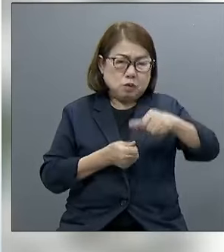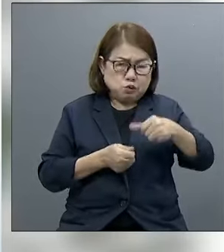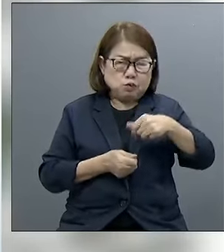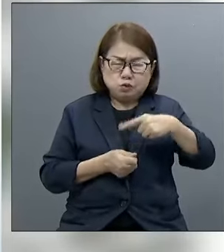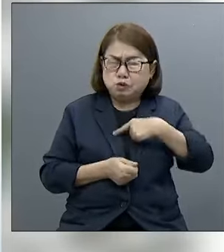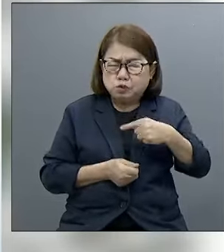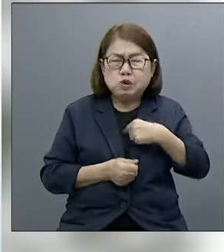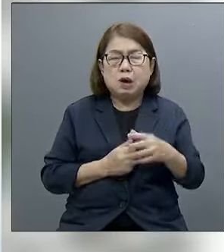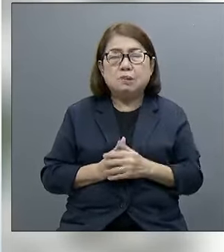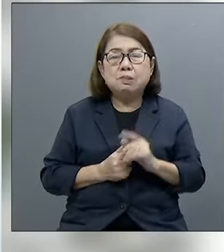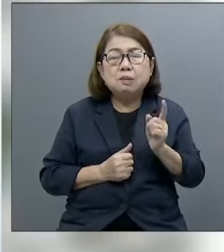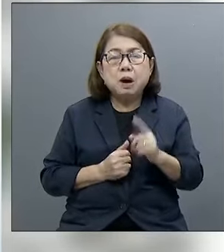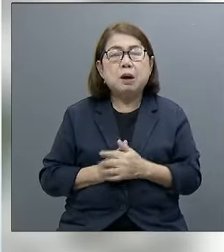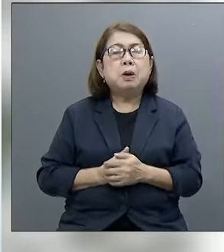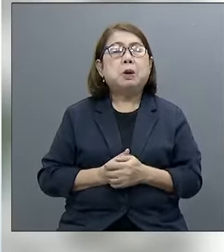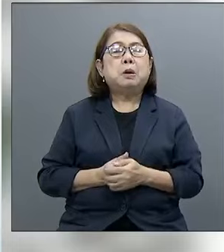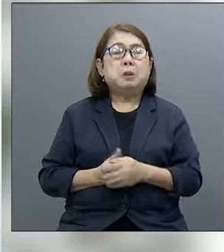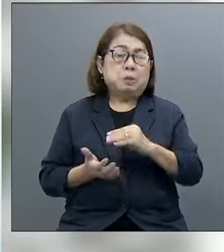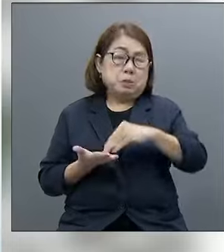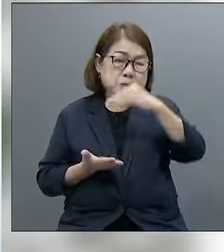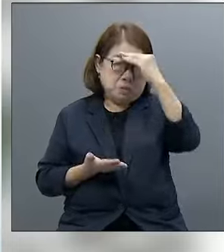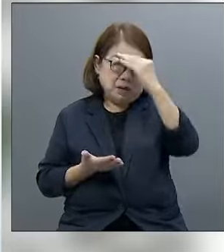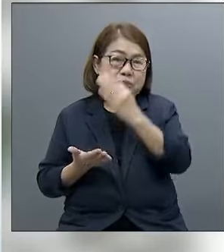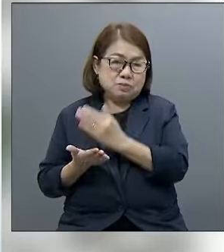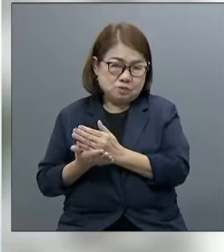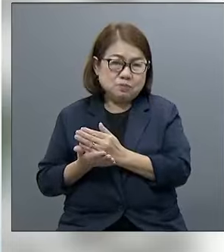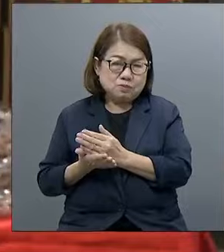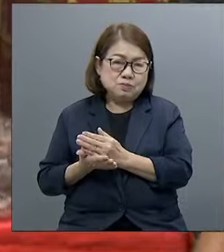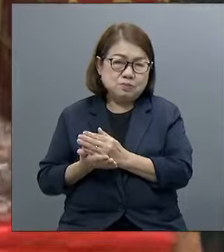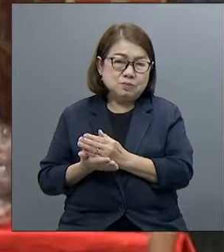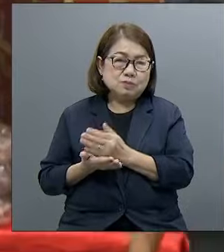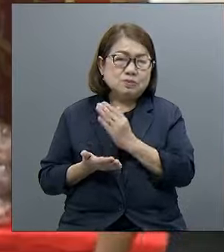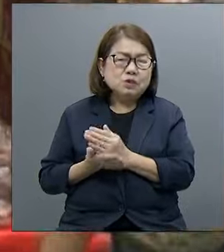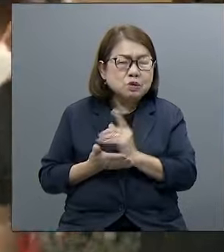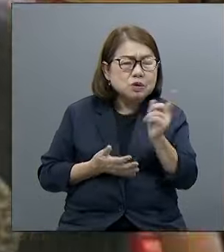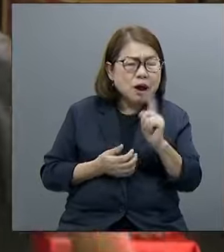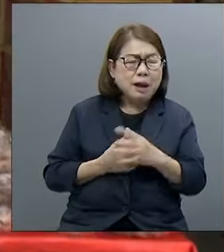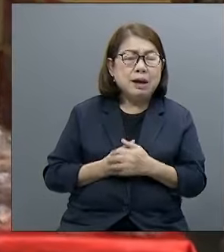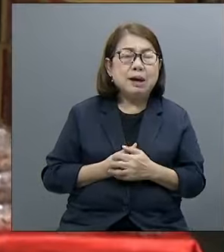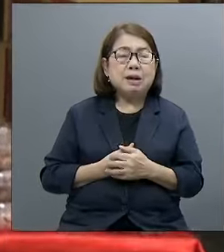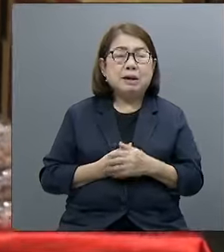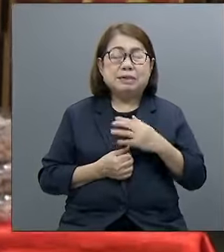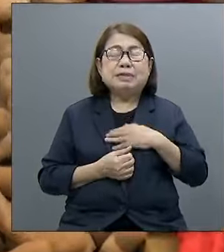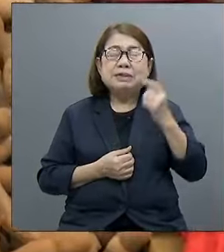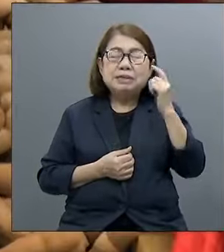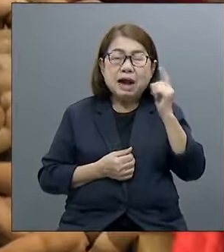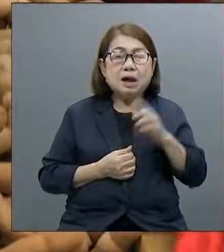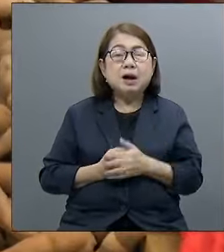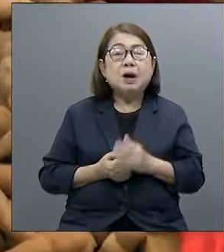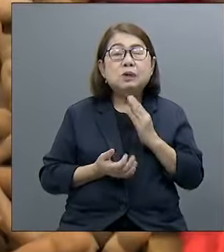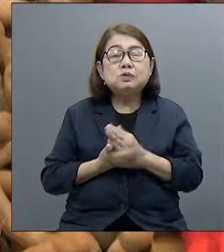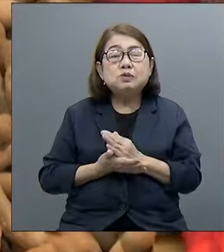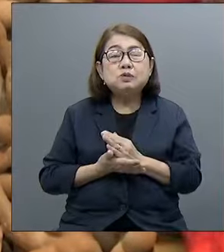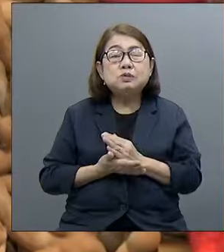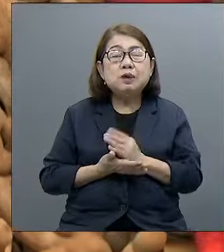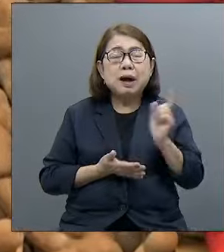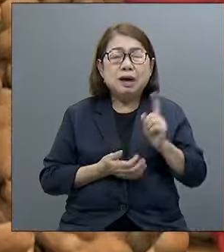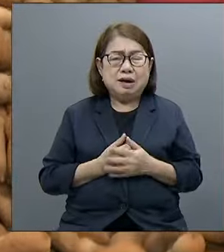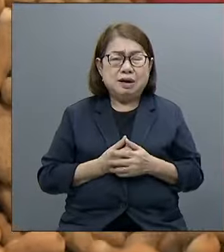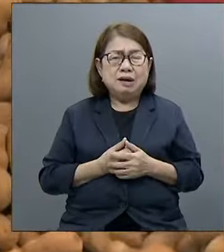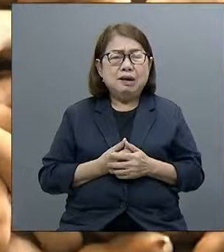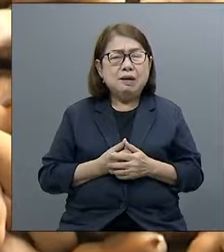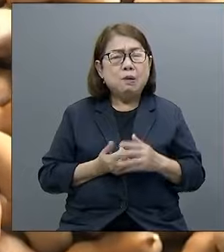เป็นช่วงที่หยุดนะคะแต่ว่ามันเป็นหยุดแบบหยุดทิปนิดนึงเพราะว่าหยุดทิปคือหยุดอาจจะไม่จริงเสมอไปเพราะว่าหยุ